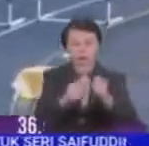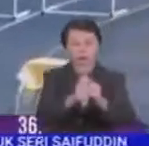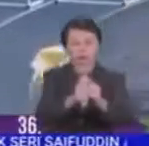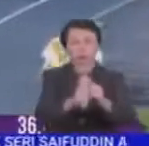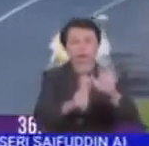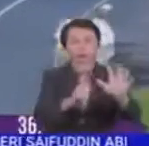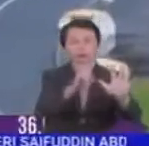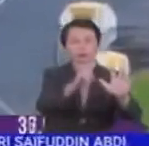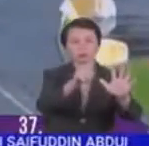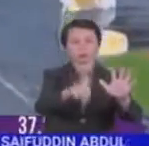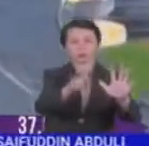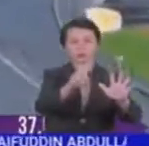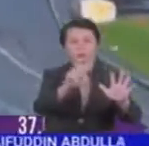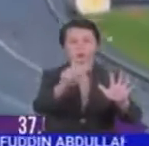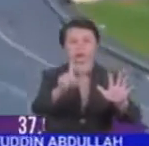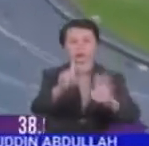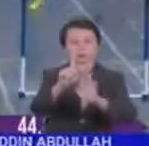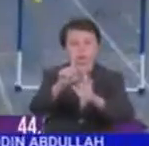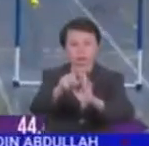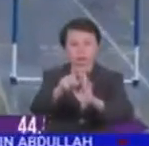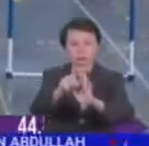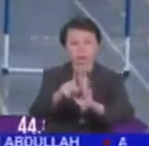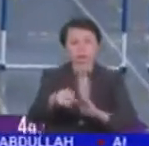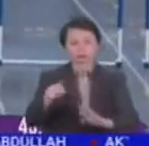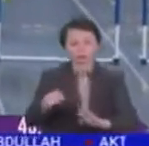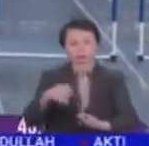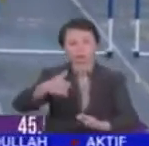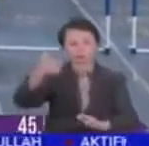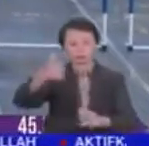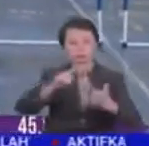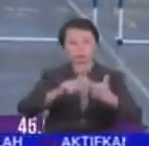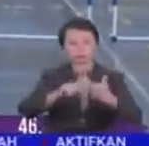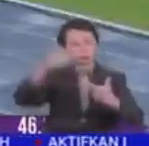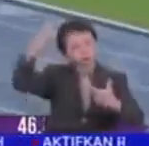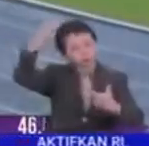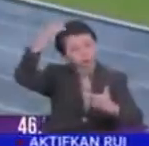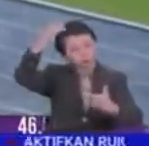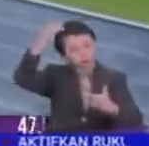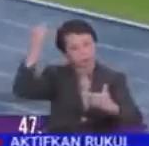catatan 52.21 saat. Dengan Perak dimenangi pelari Selangor